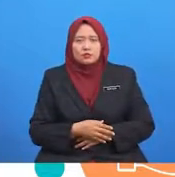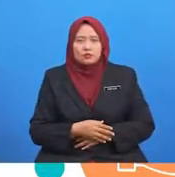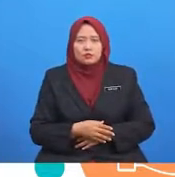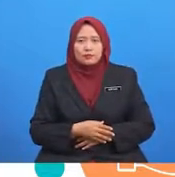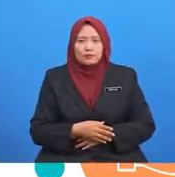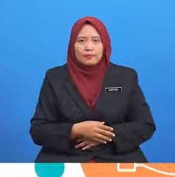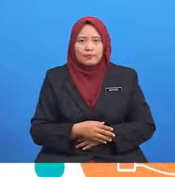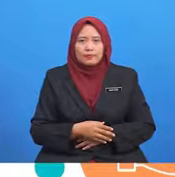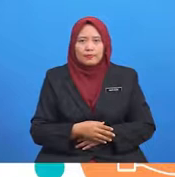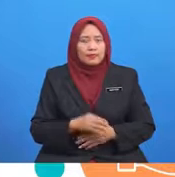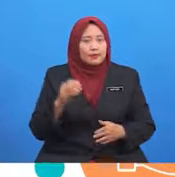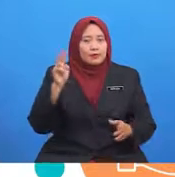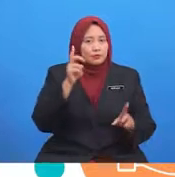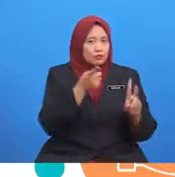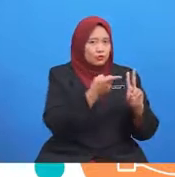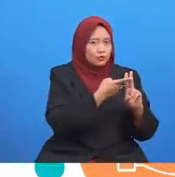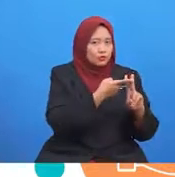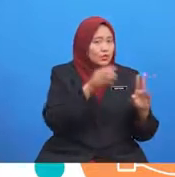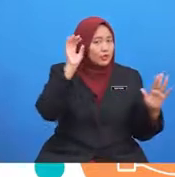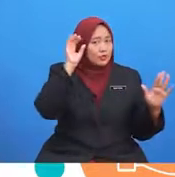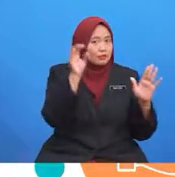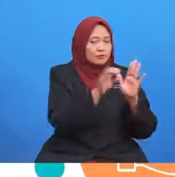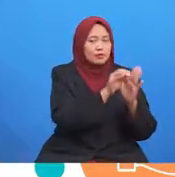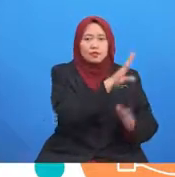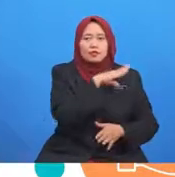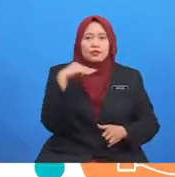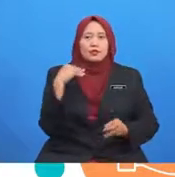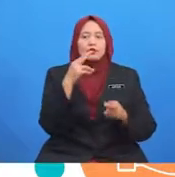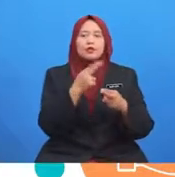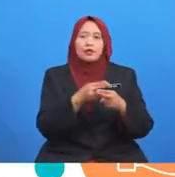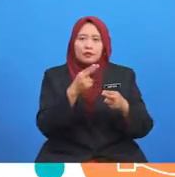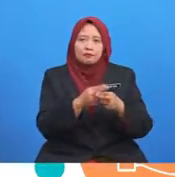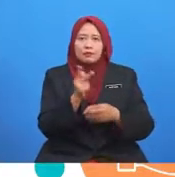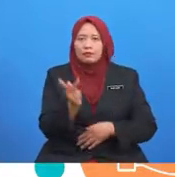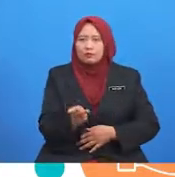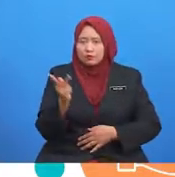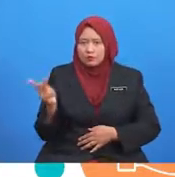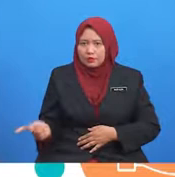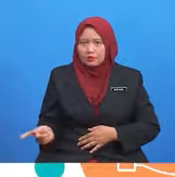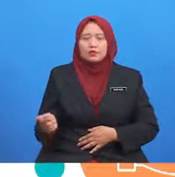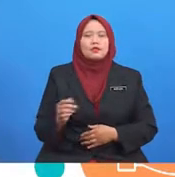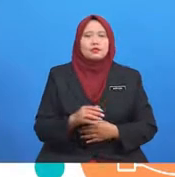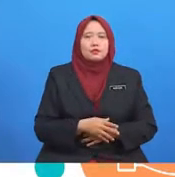Kedua, gambar dan nama produk disertakan. Ketiga,